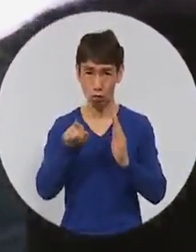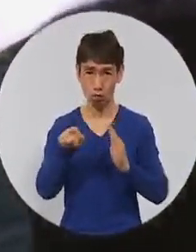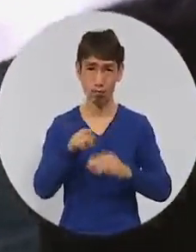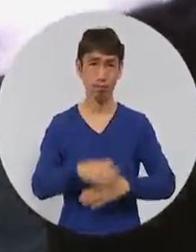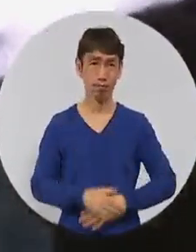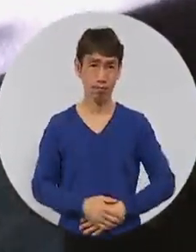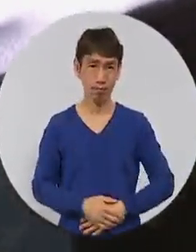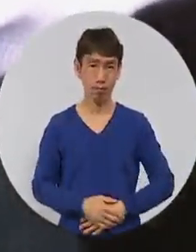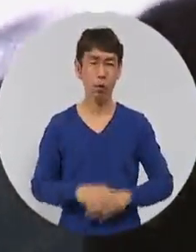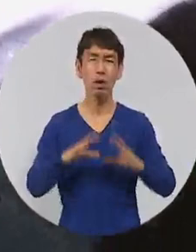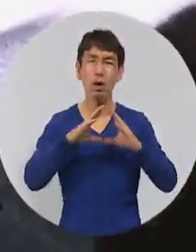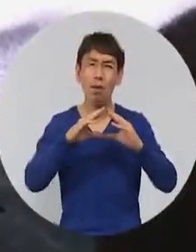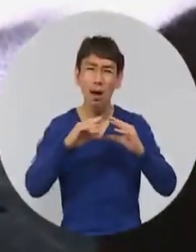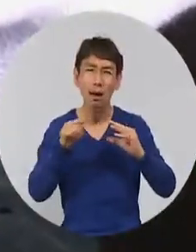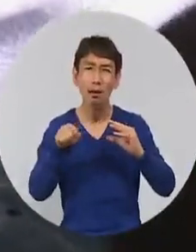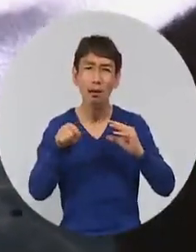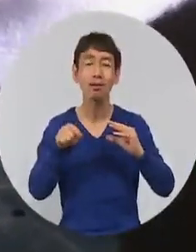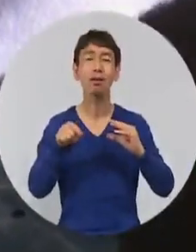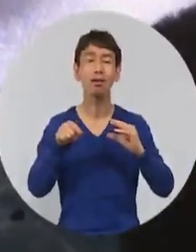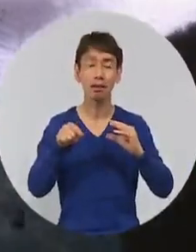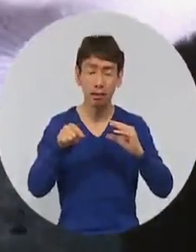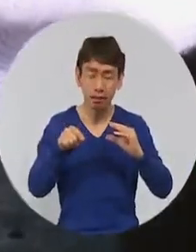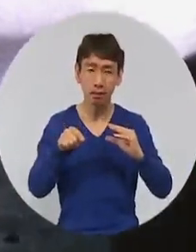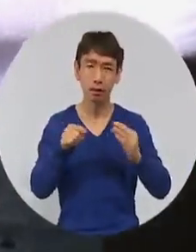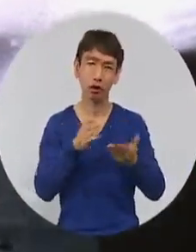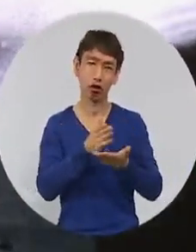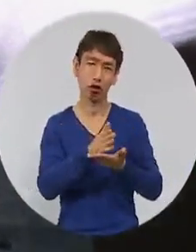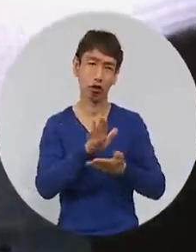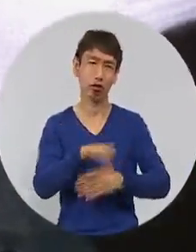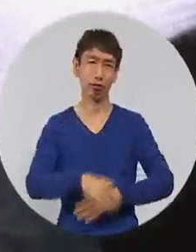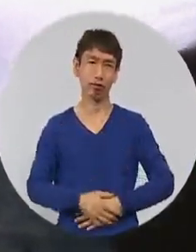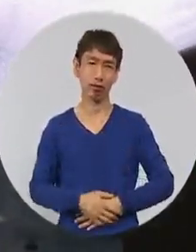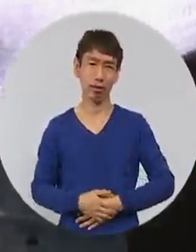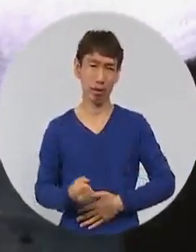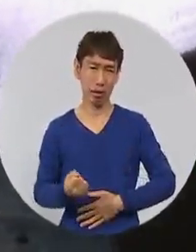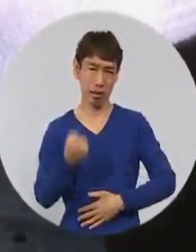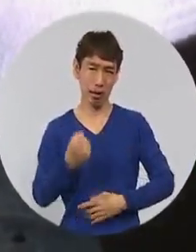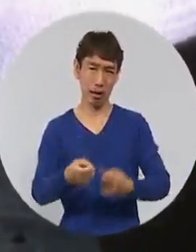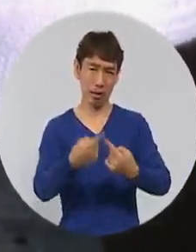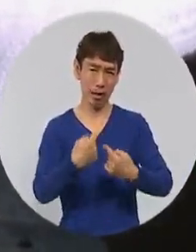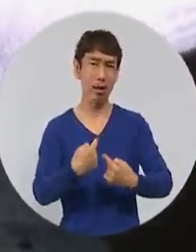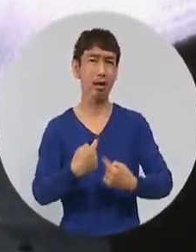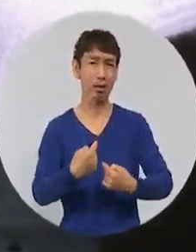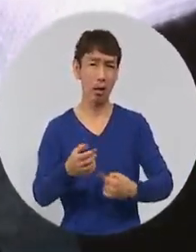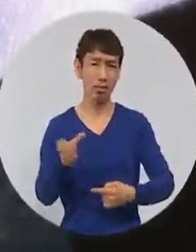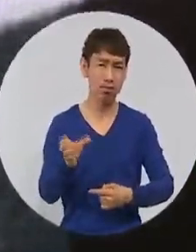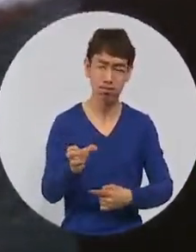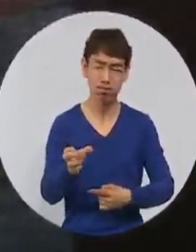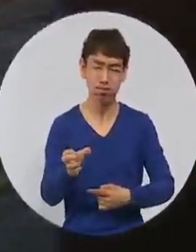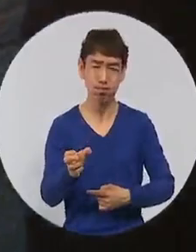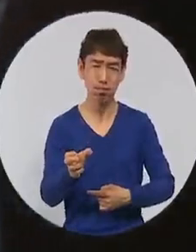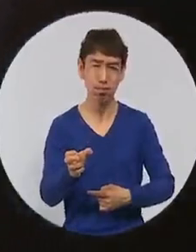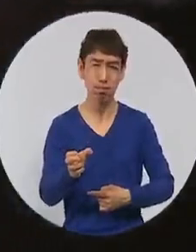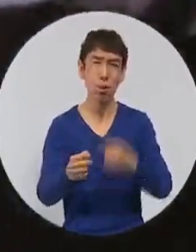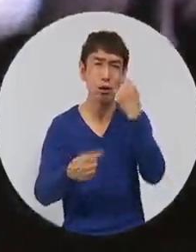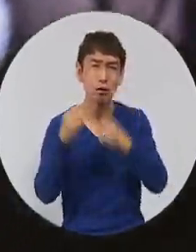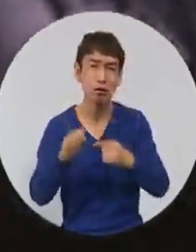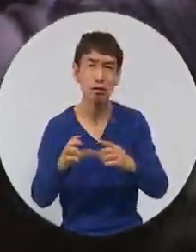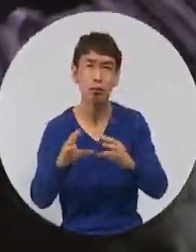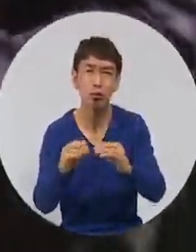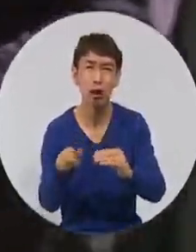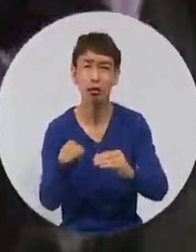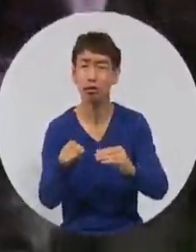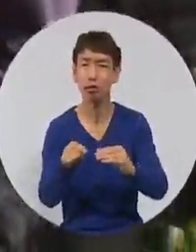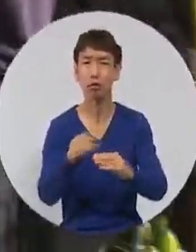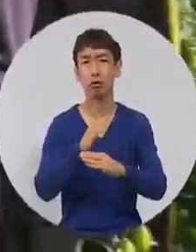まり力を込めては持てないっていう感じです。皮も柔らかくて身も柔らかいんで、くんと、先ほど言ったけどちょっと口の中